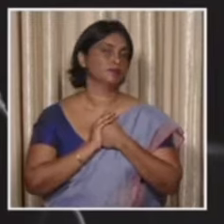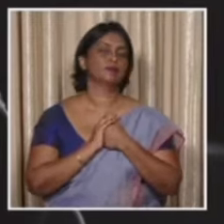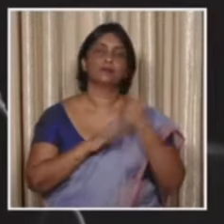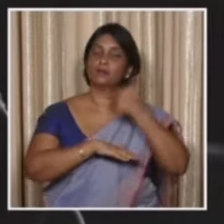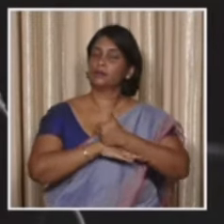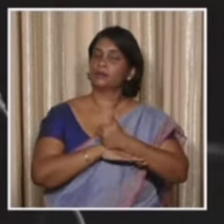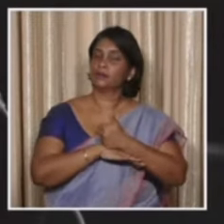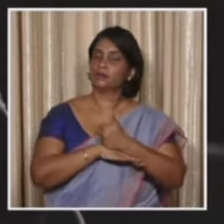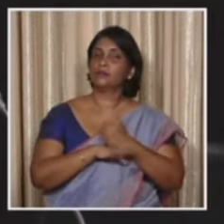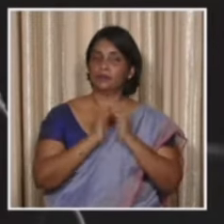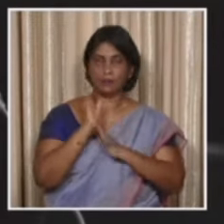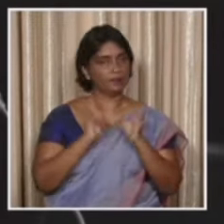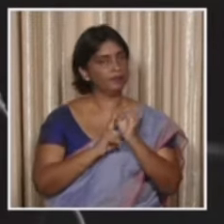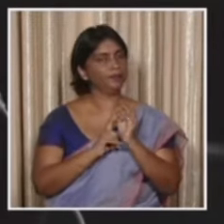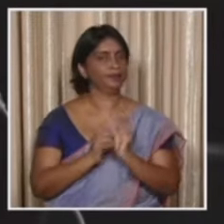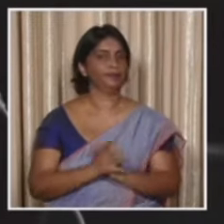உறுப்பினர் அவர்களே,